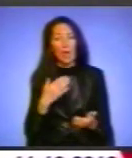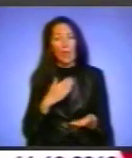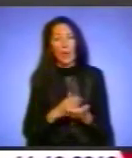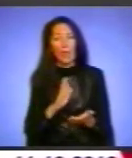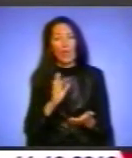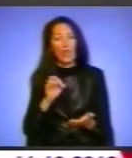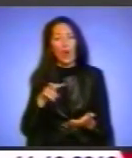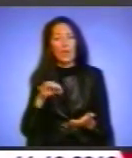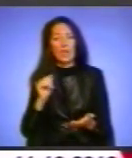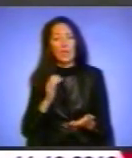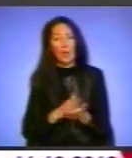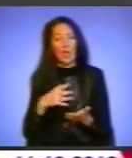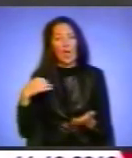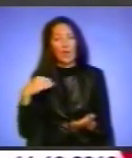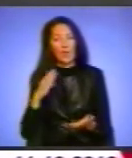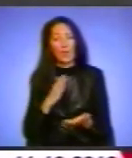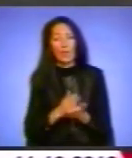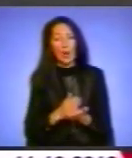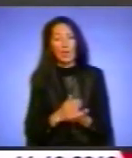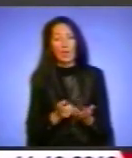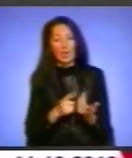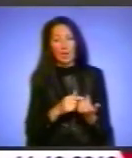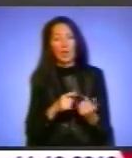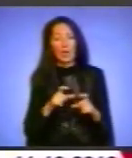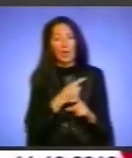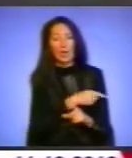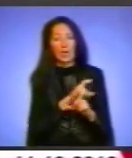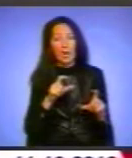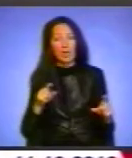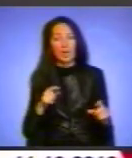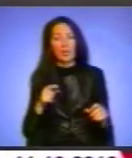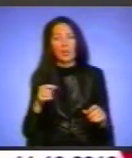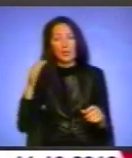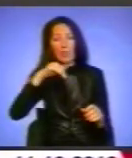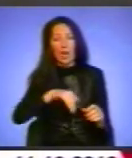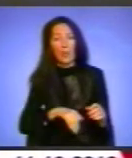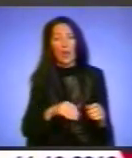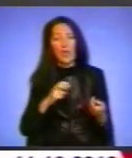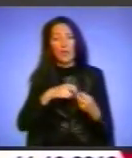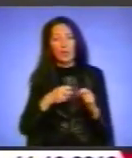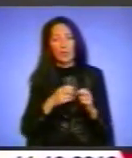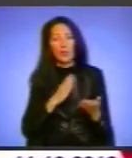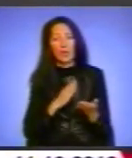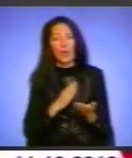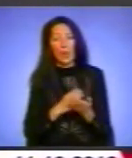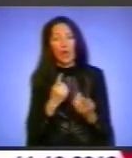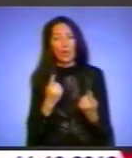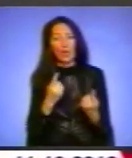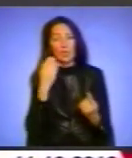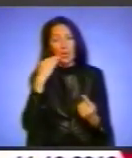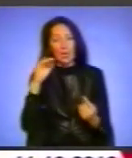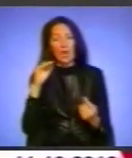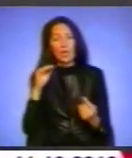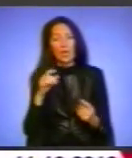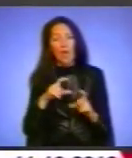область, має Львівська область, має кілька хоспісів, Закарпатська область, Івано-Франківська має один з найкращих і найбільших хоспісів в